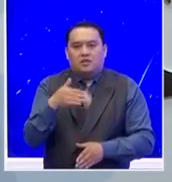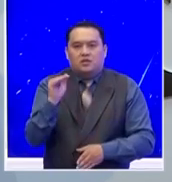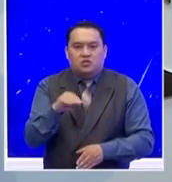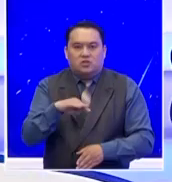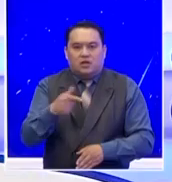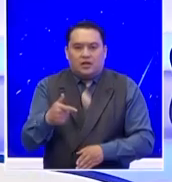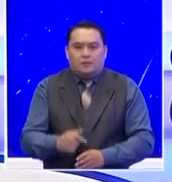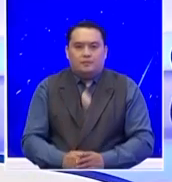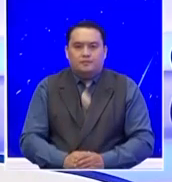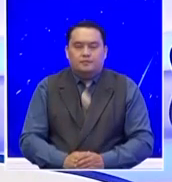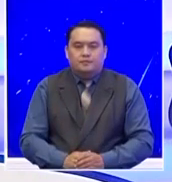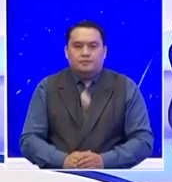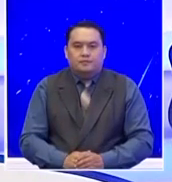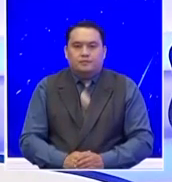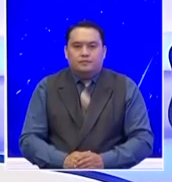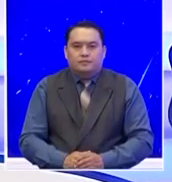тенге.